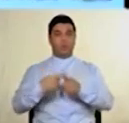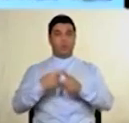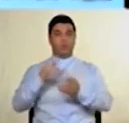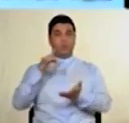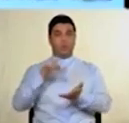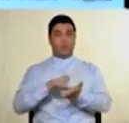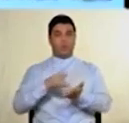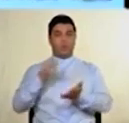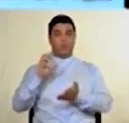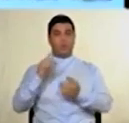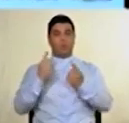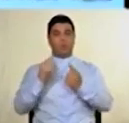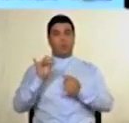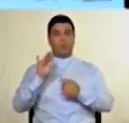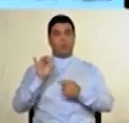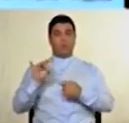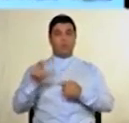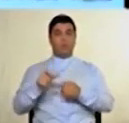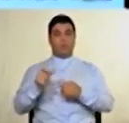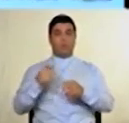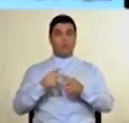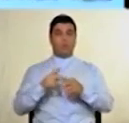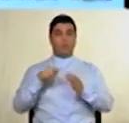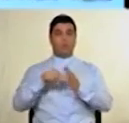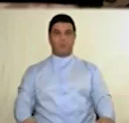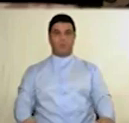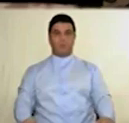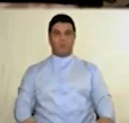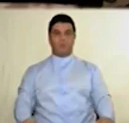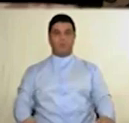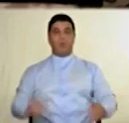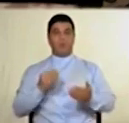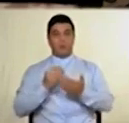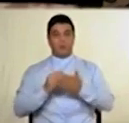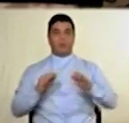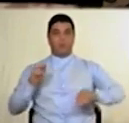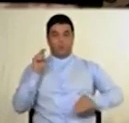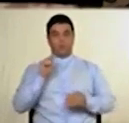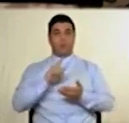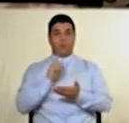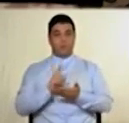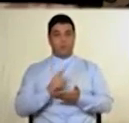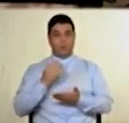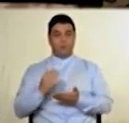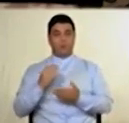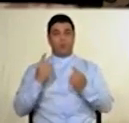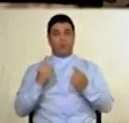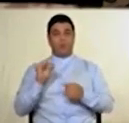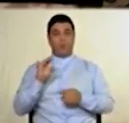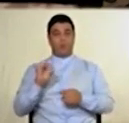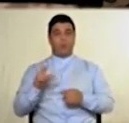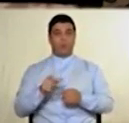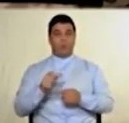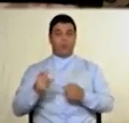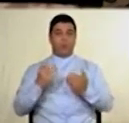markaziy, ya'ni Buyuk Ipak yo'lining markaziy nuqtasi hisoblangan ekan. Aziz o'quvchilar, albatta Buyuk Ipak yo'lida